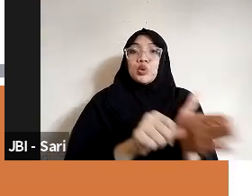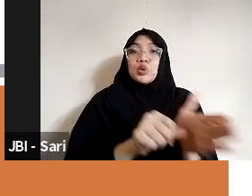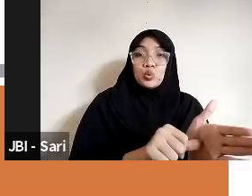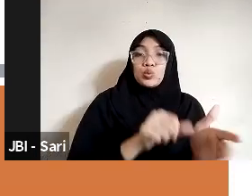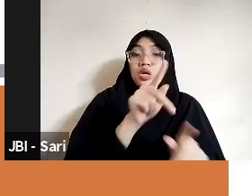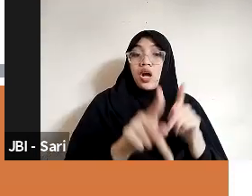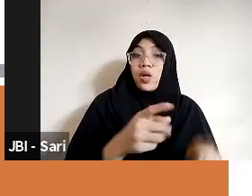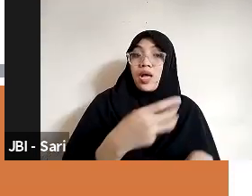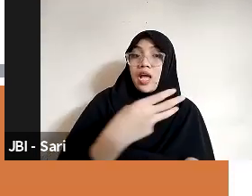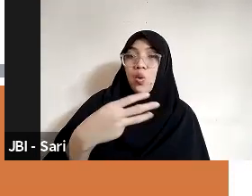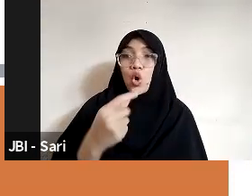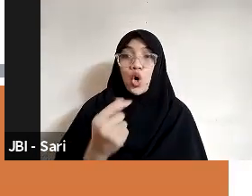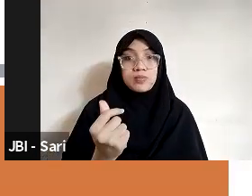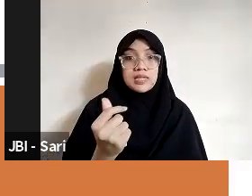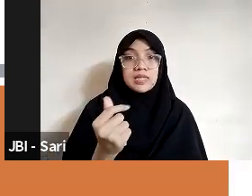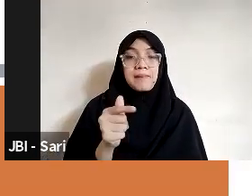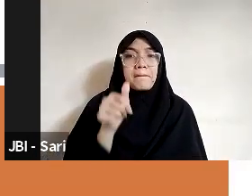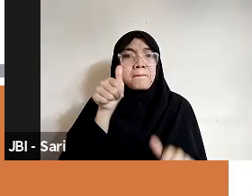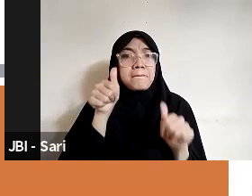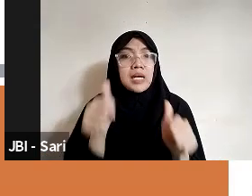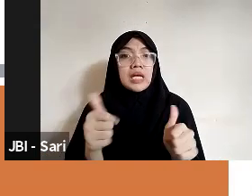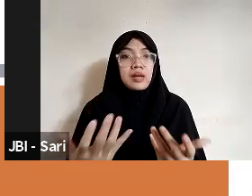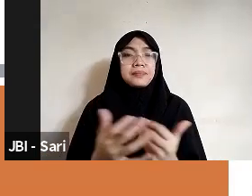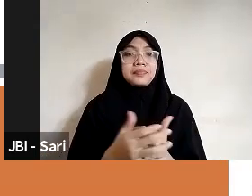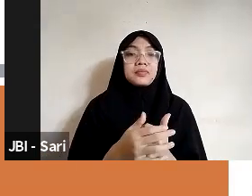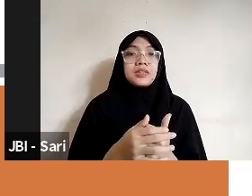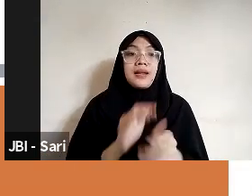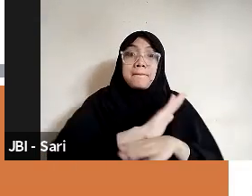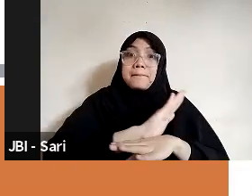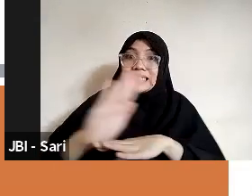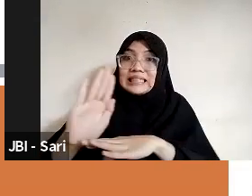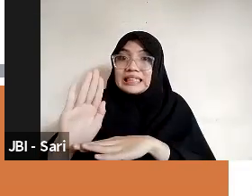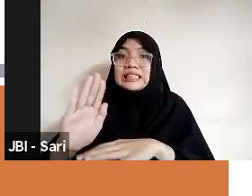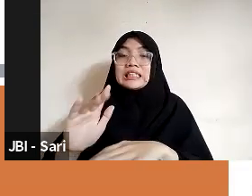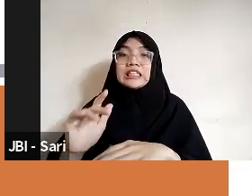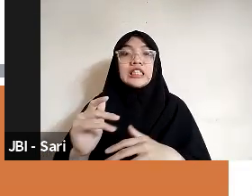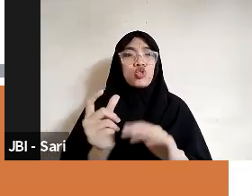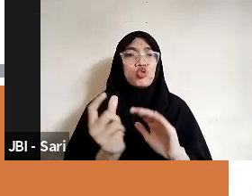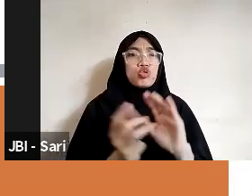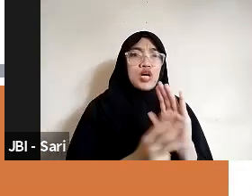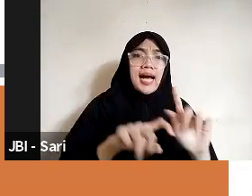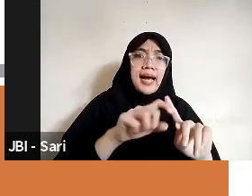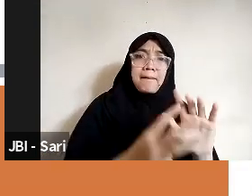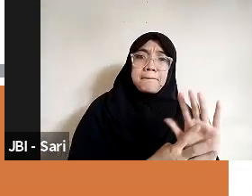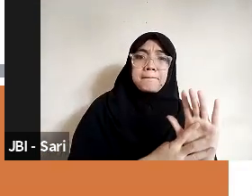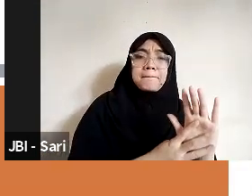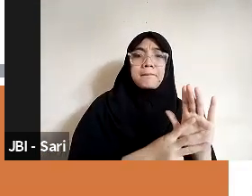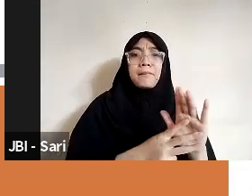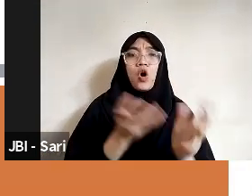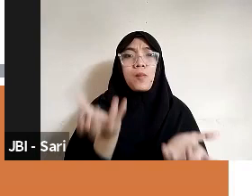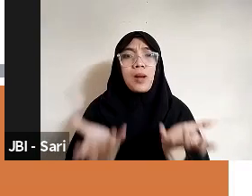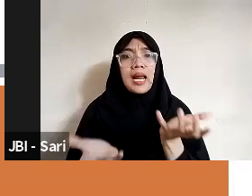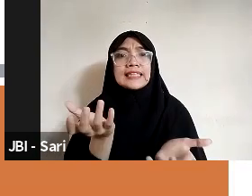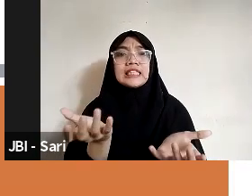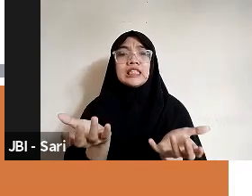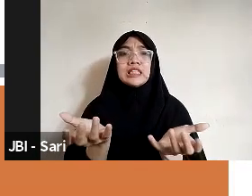ekonomi, agar supaya bisnis ya, UMKM, koperasi, itu